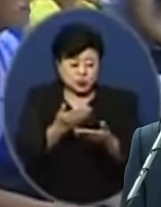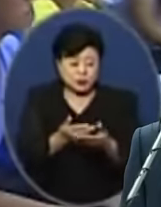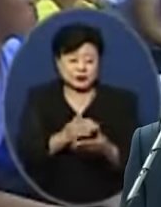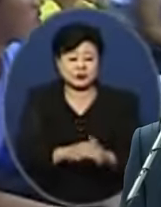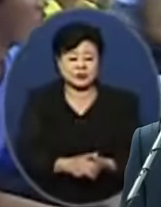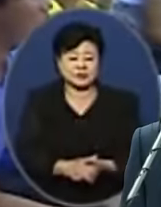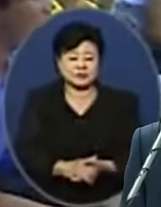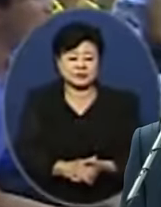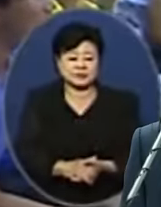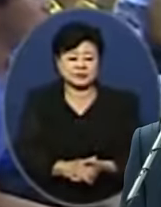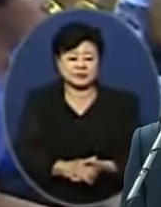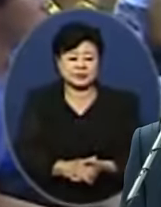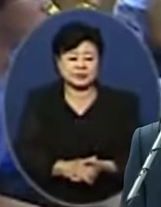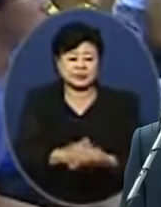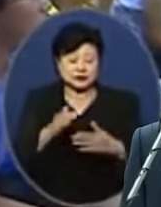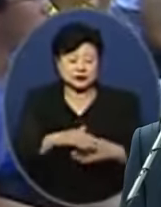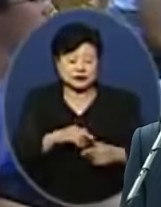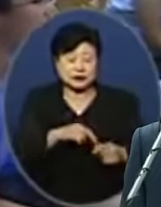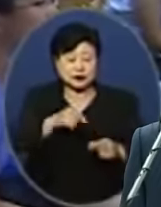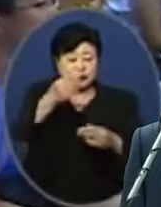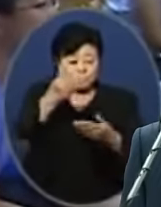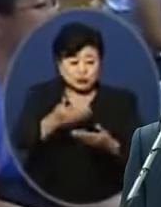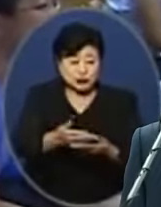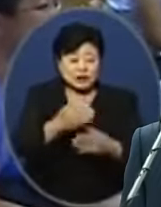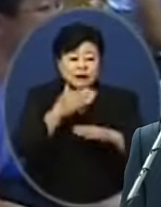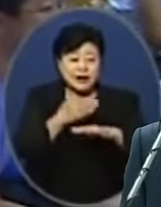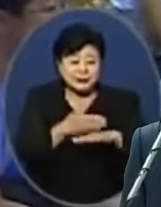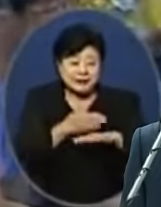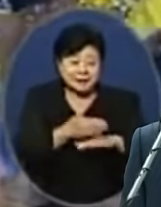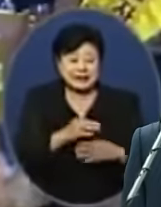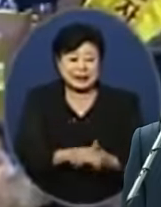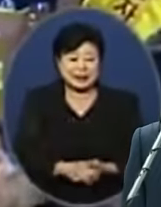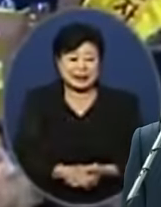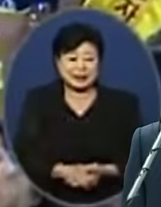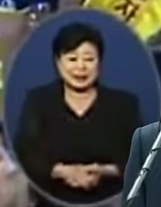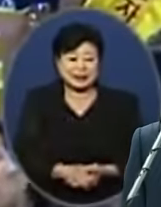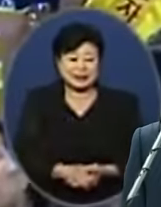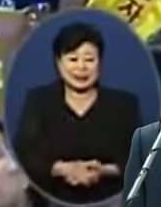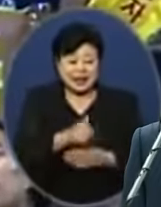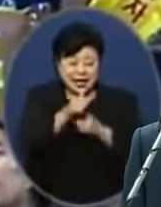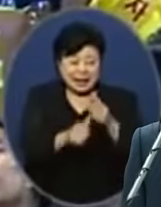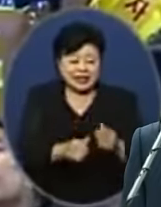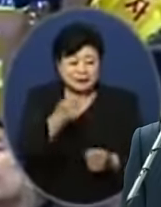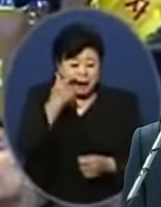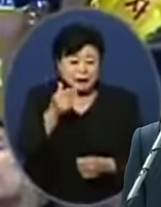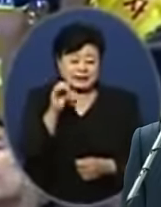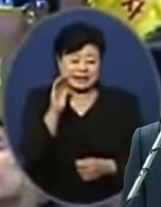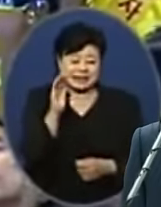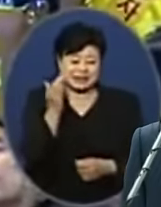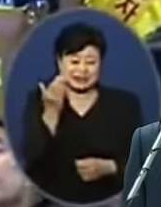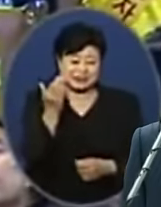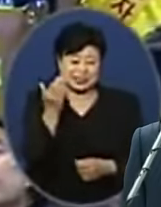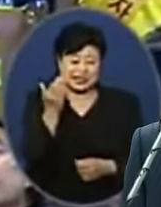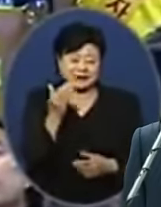주시옵소서. 저를 건져주심을 감사합니다. 하나님은 내 아버지가